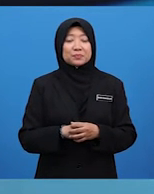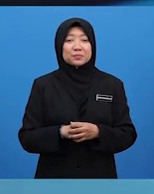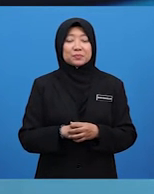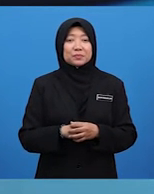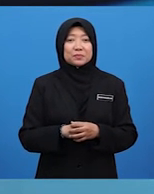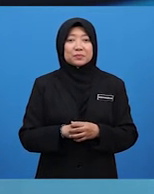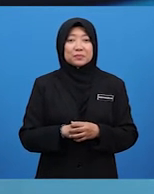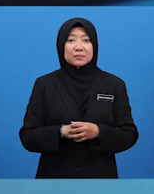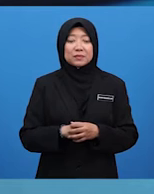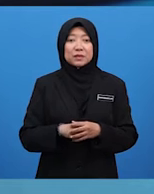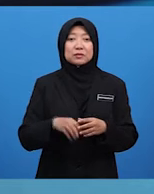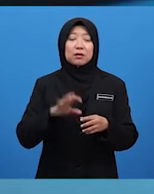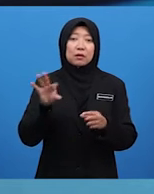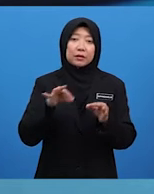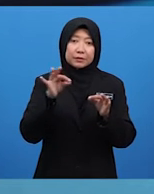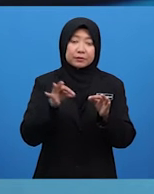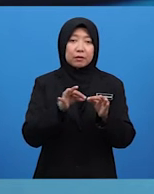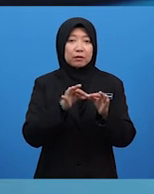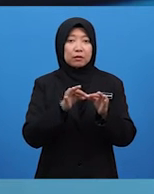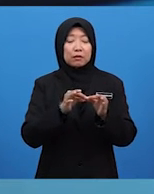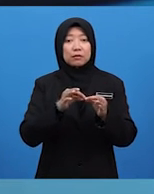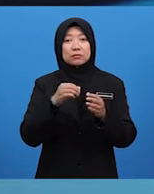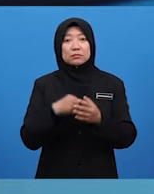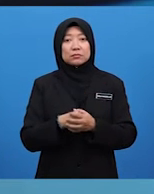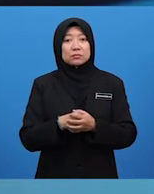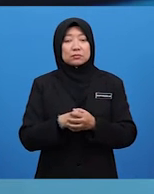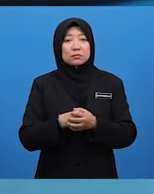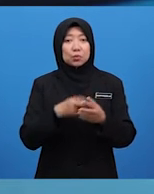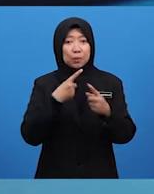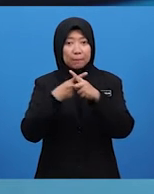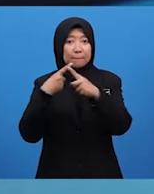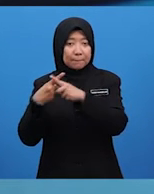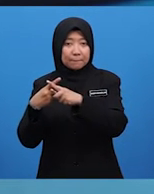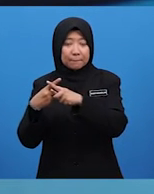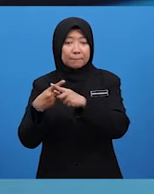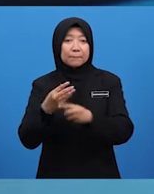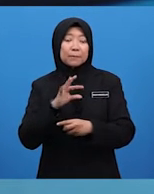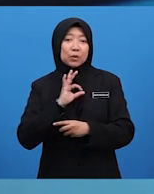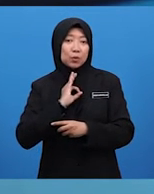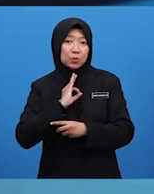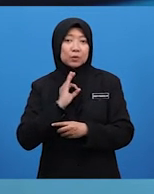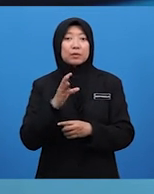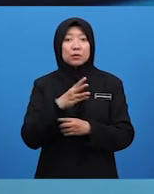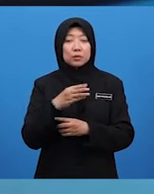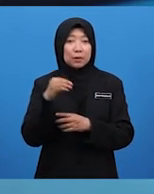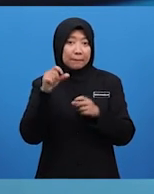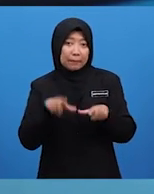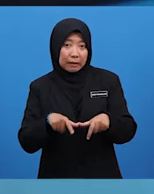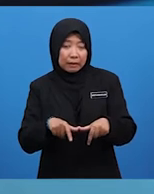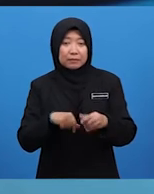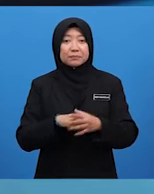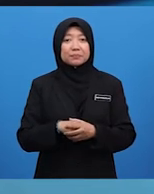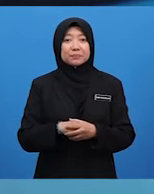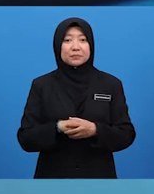dan mata lalat dijahit sebelum jahitan sembat dilakukan supaya sebelah luar